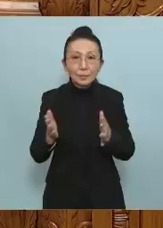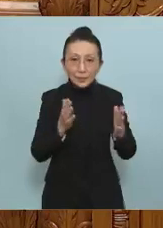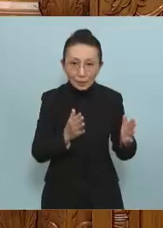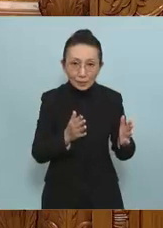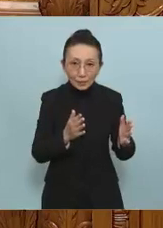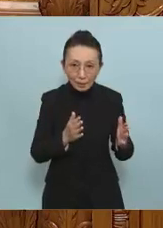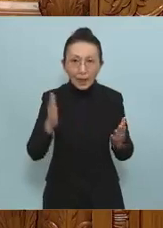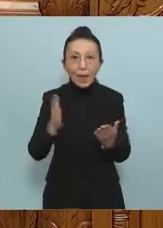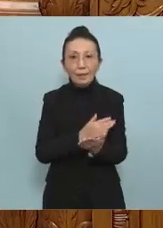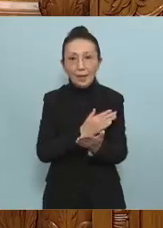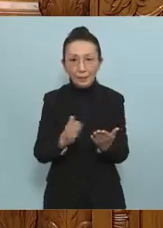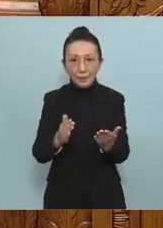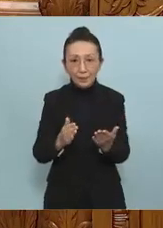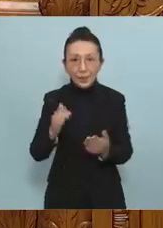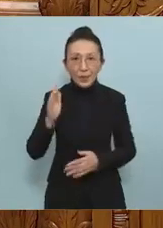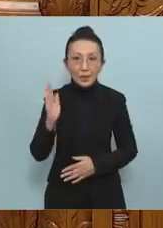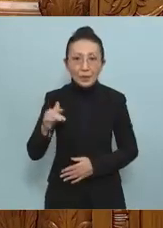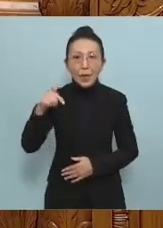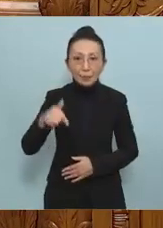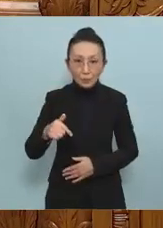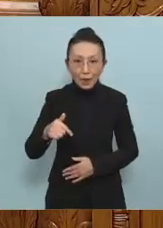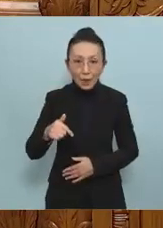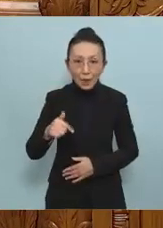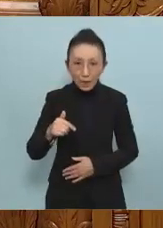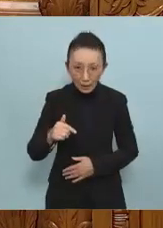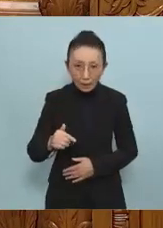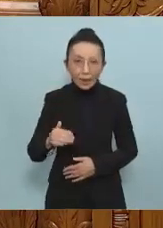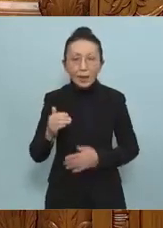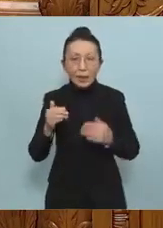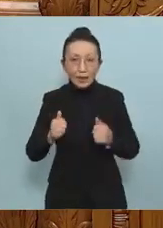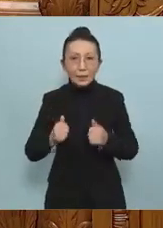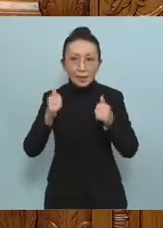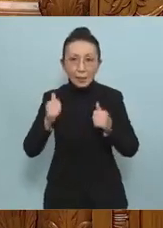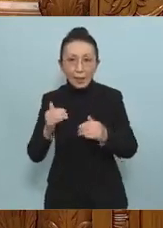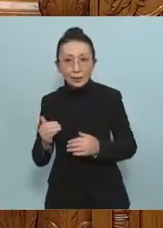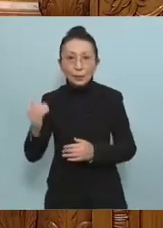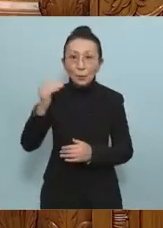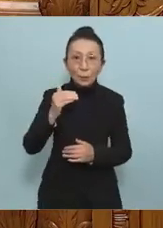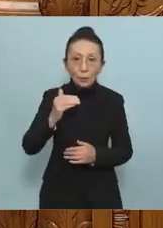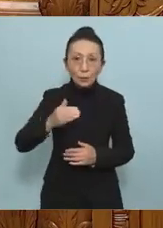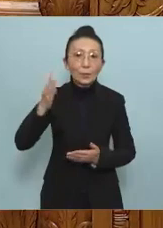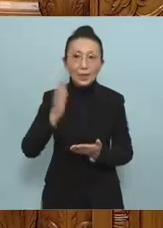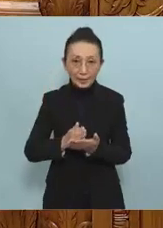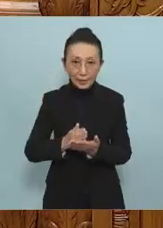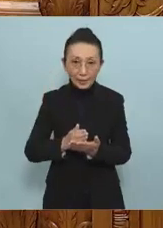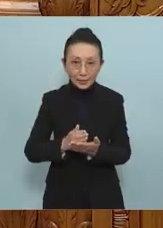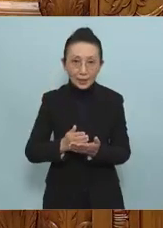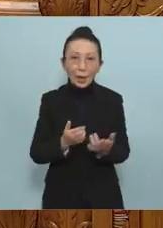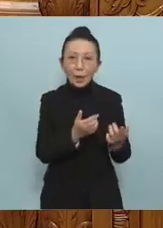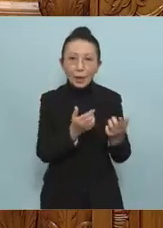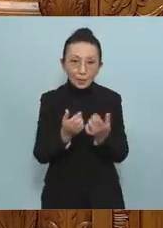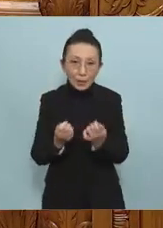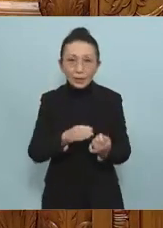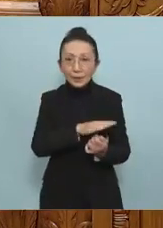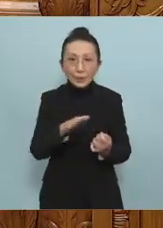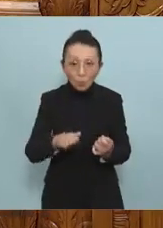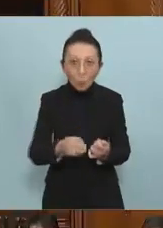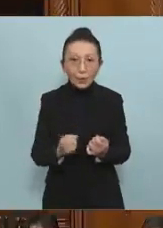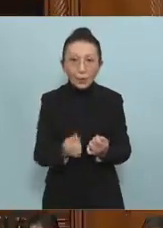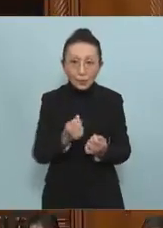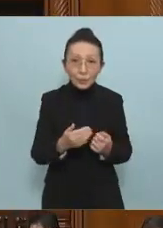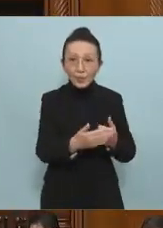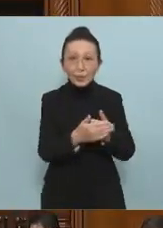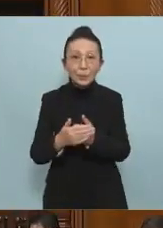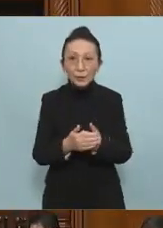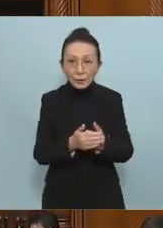上告を断念し、菅総理は同じような事情にあった人を早急に救済するという談話を出しました。ところ